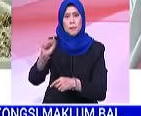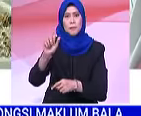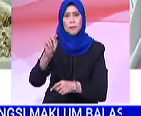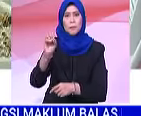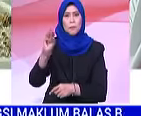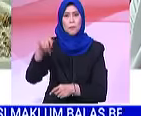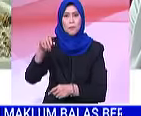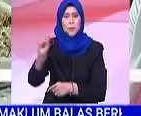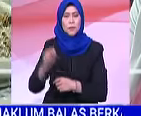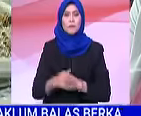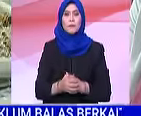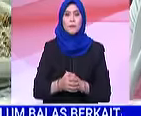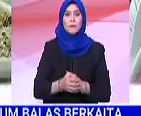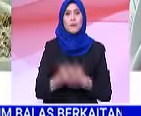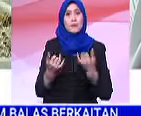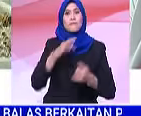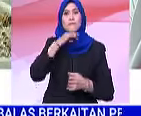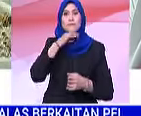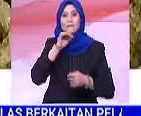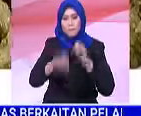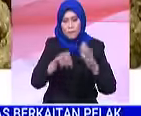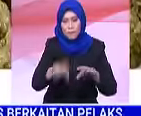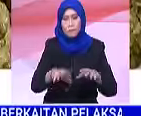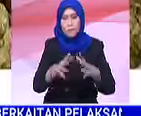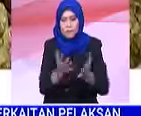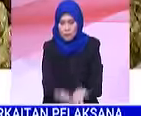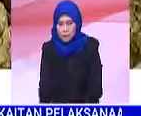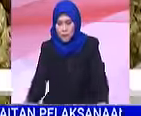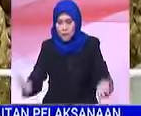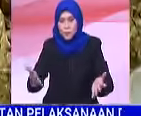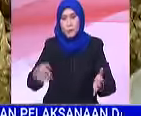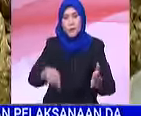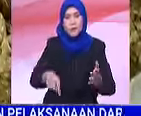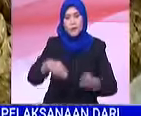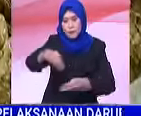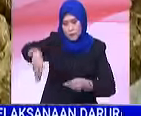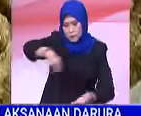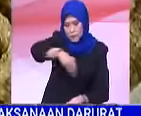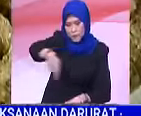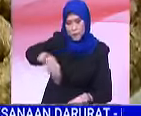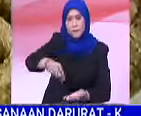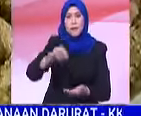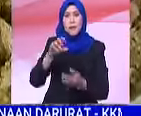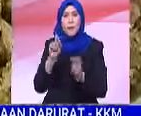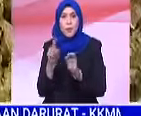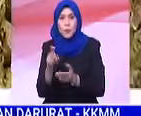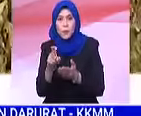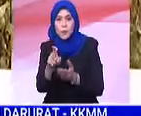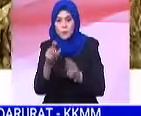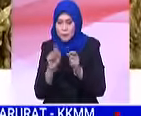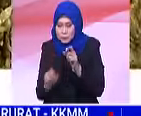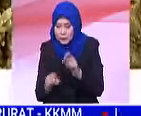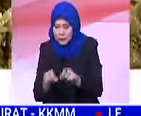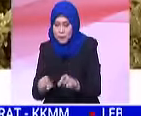tersebut diletak di dalam biopon, kemudian black soldier fly larva akan ditabur, kemudian larva itu akan makan makanan